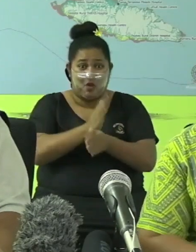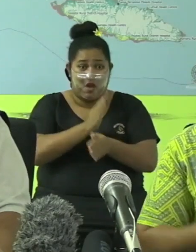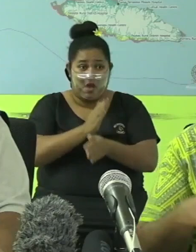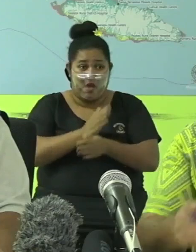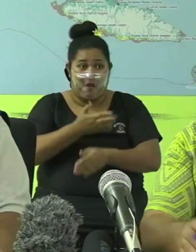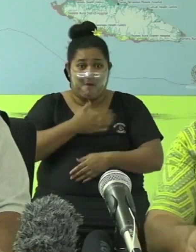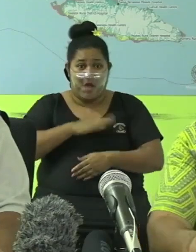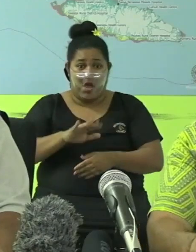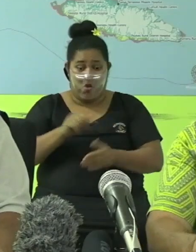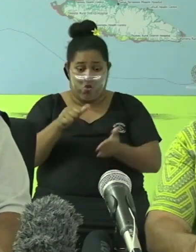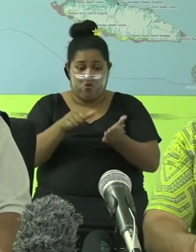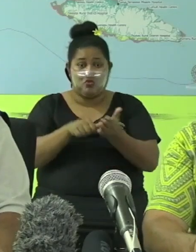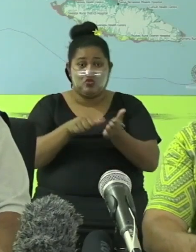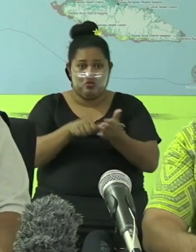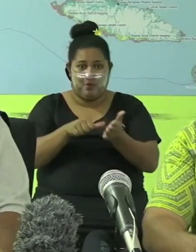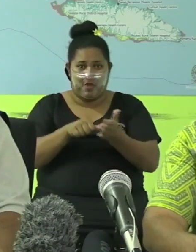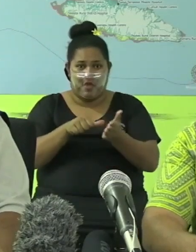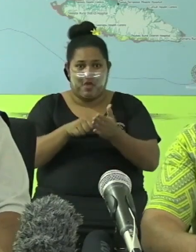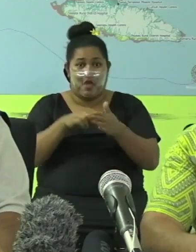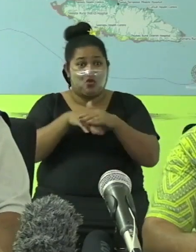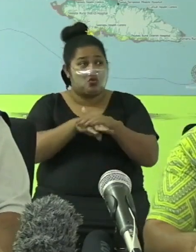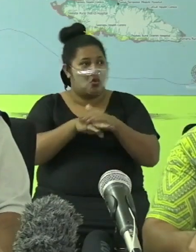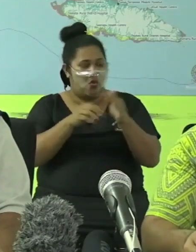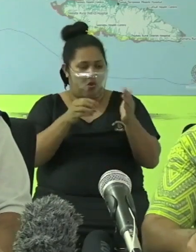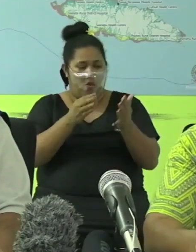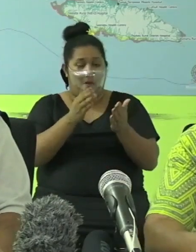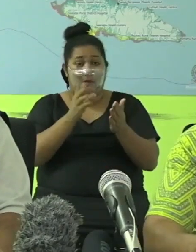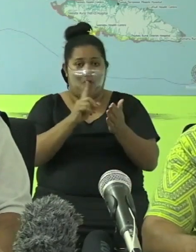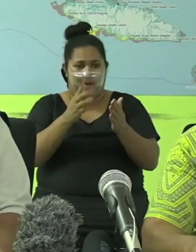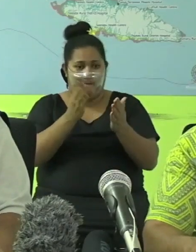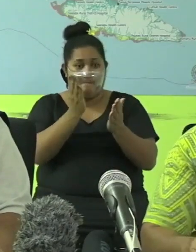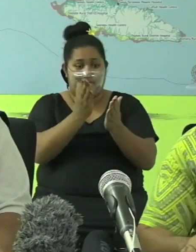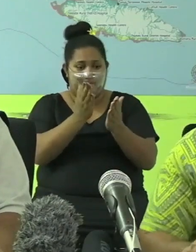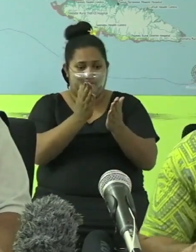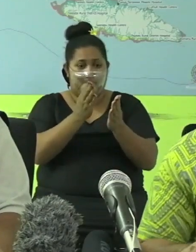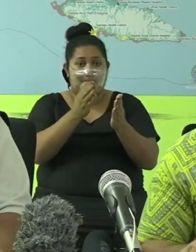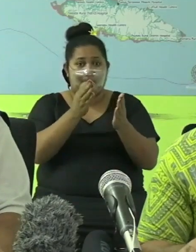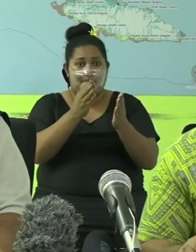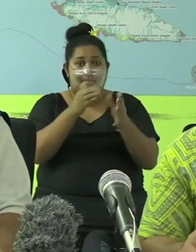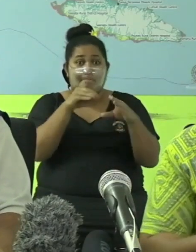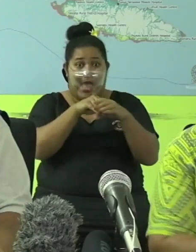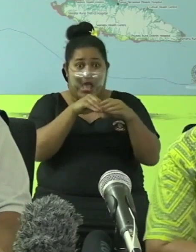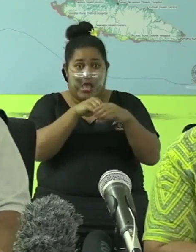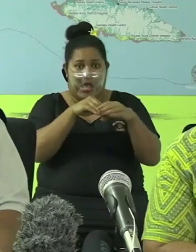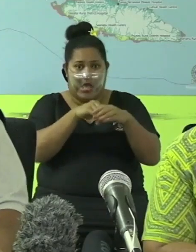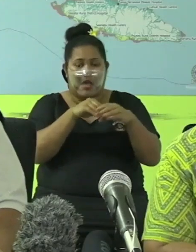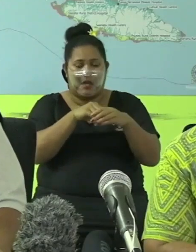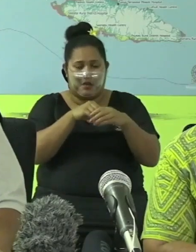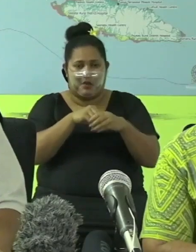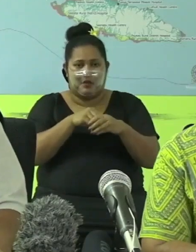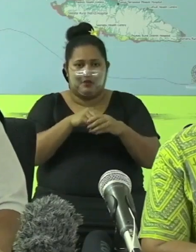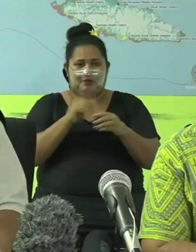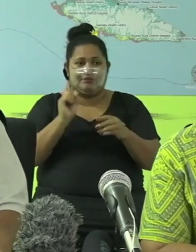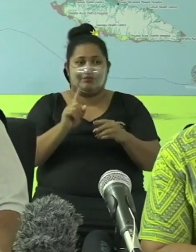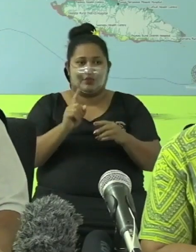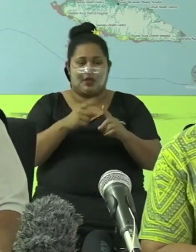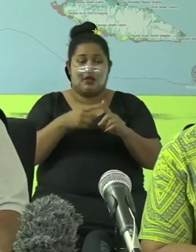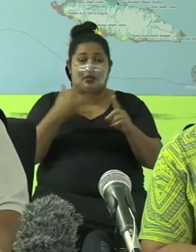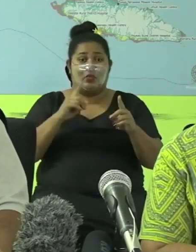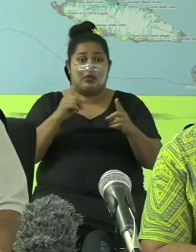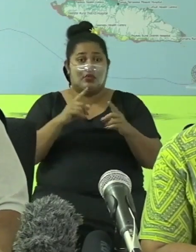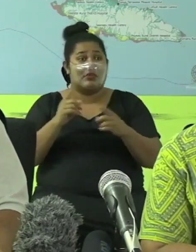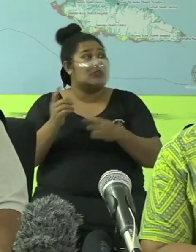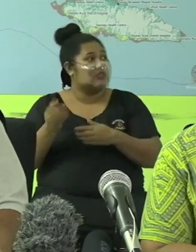wheo i mai, tono banks ma maenga whaapena. Ia e whaapena fo i le toe whaatutumuina o supplies mo le motu i